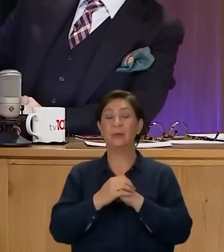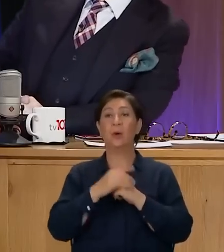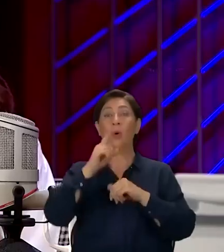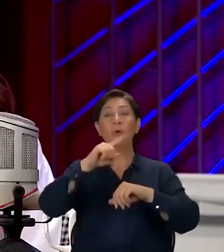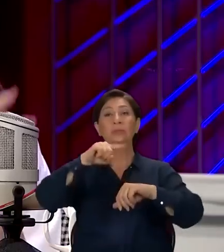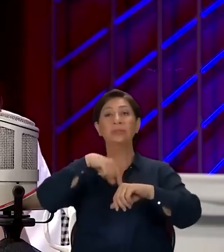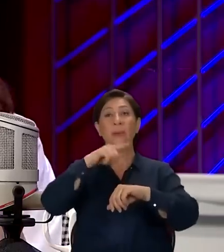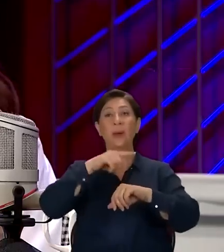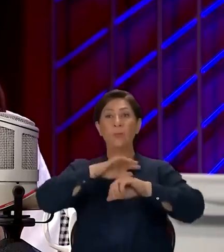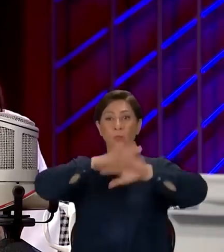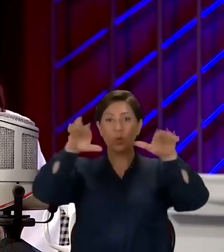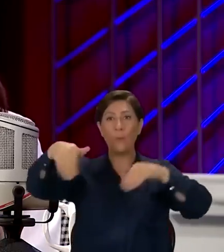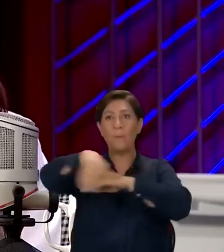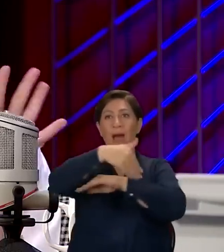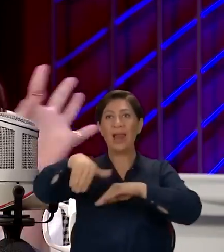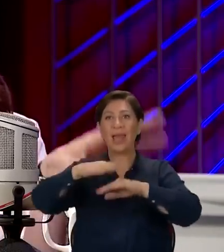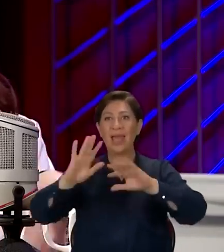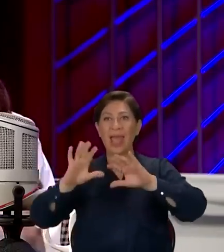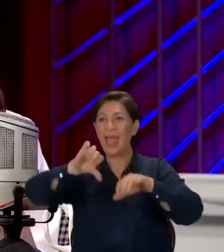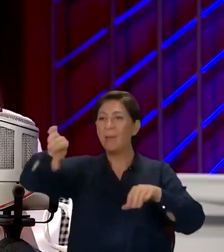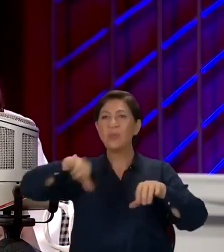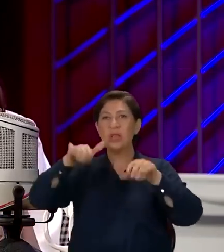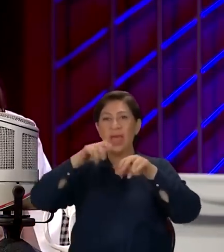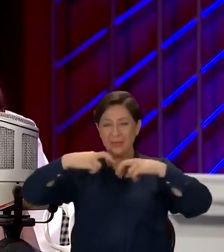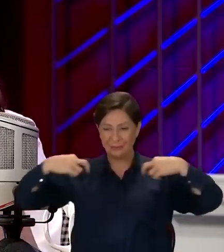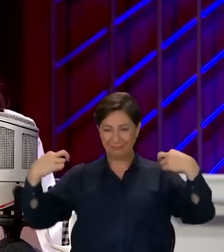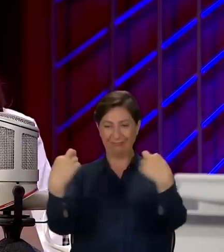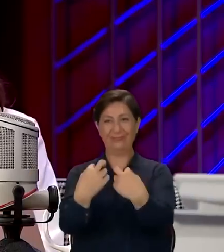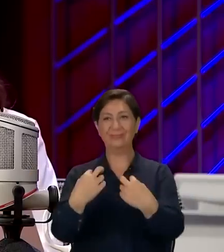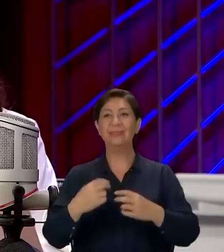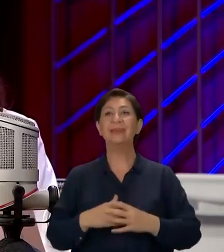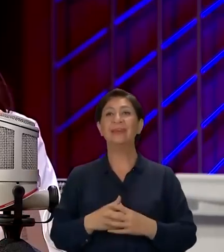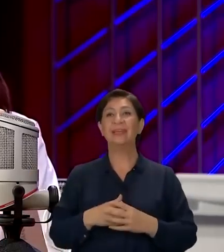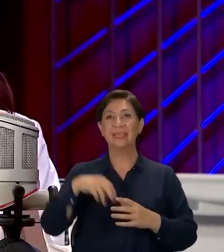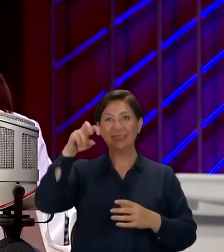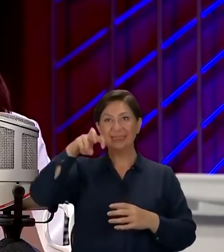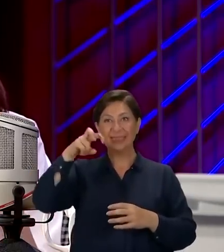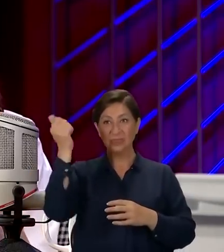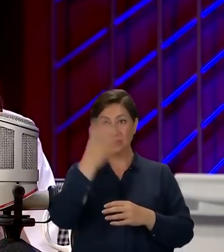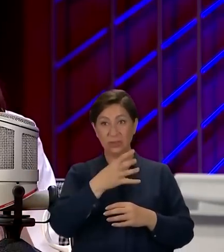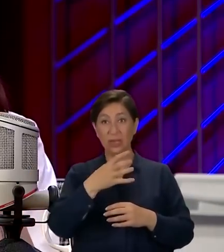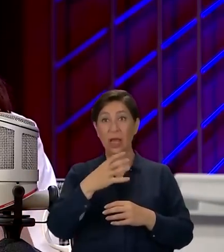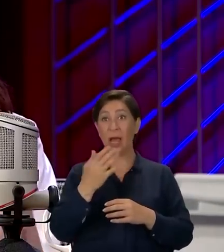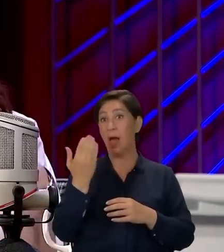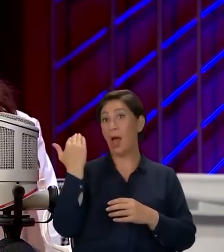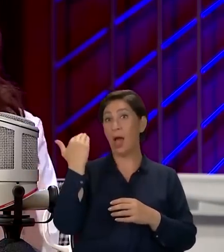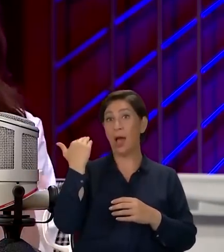o zaman böyle bütün mahalleyi alıyordunuz ya, böyle Eminönü gibi oturuyorduk masada. Sekiz kişi falandık. Hı. Arkada